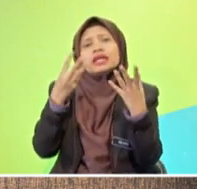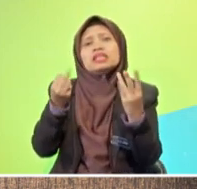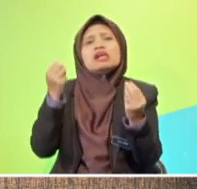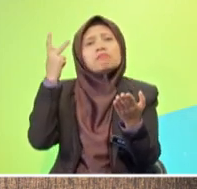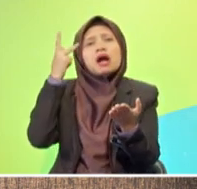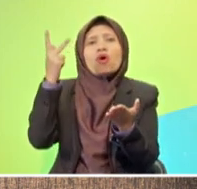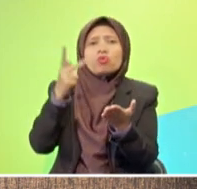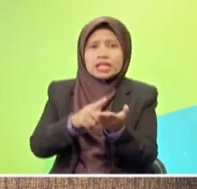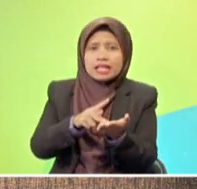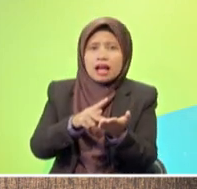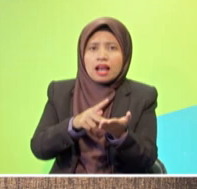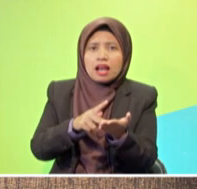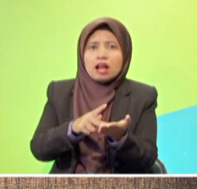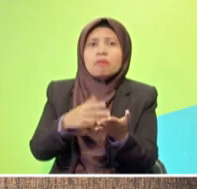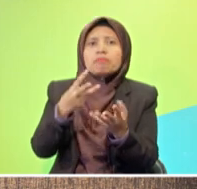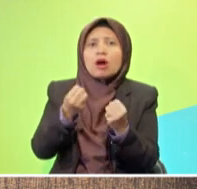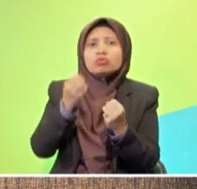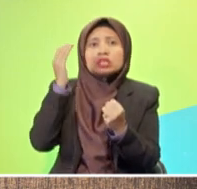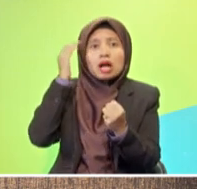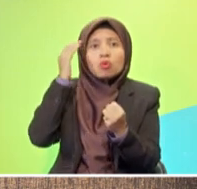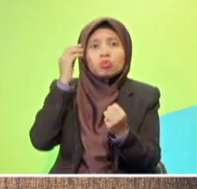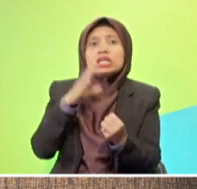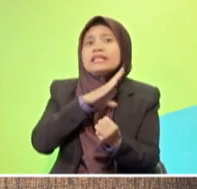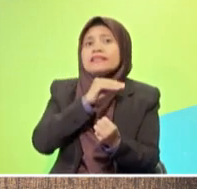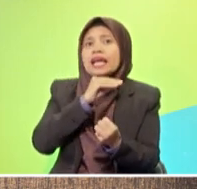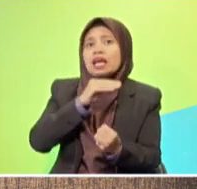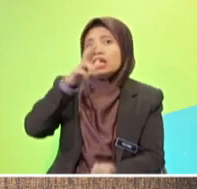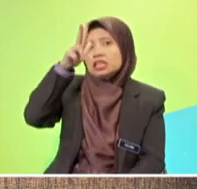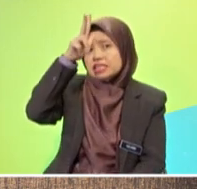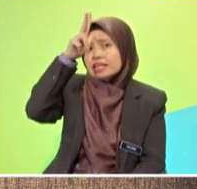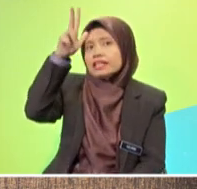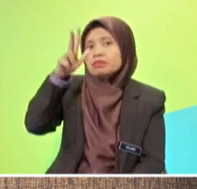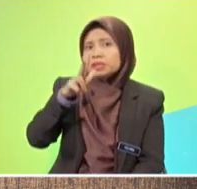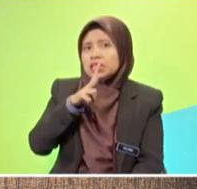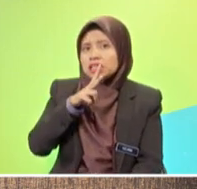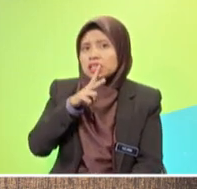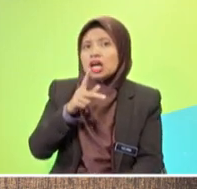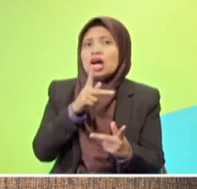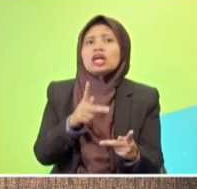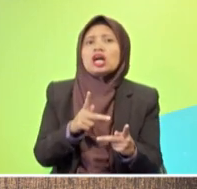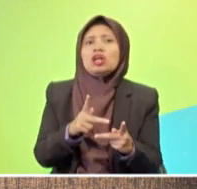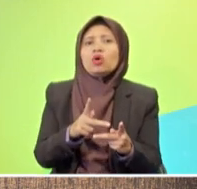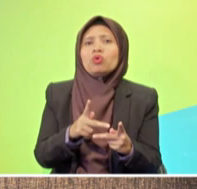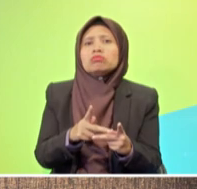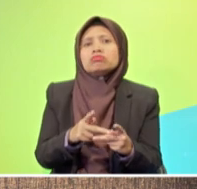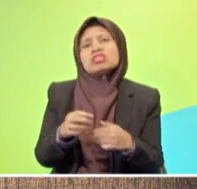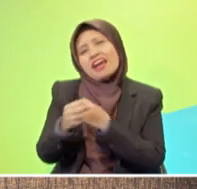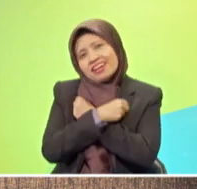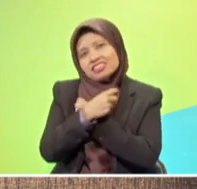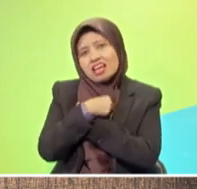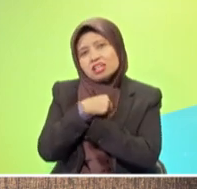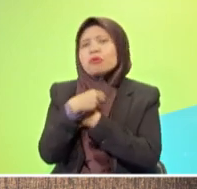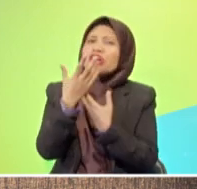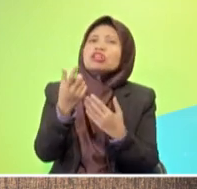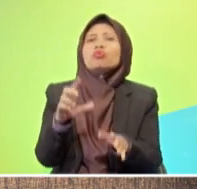juga saya tahu bagaimana hendak mengenalnya itu jikalau sungguh kasih kepada saya Tolonglah Kabarkan supaya saya